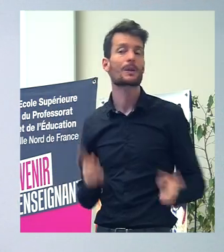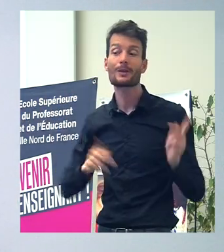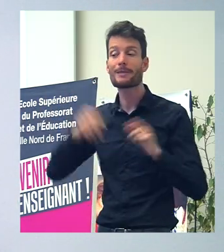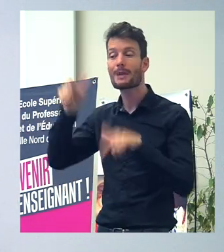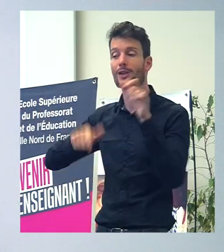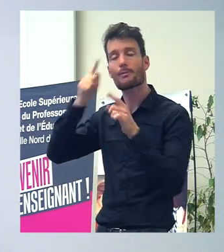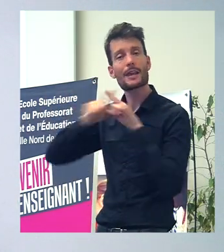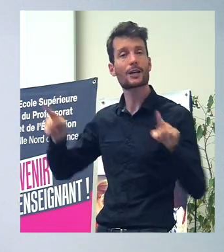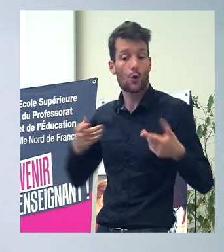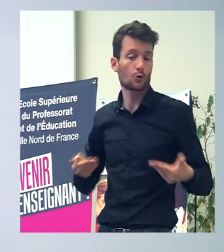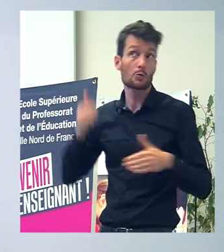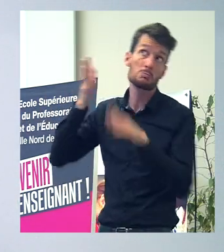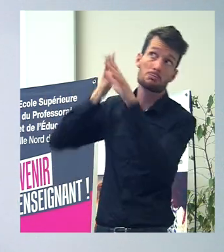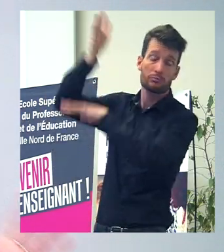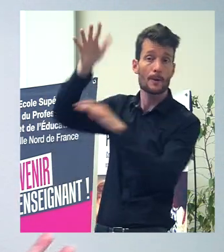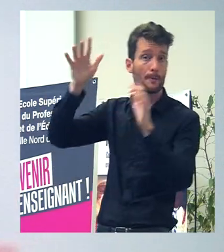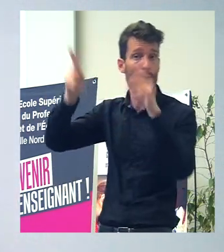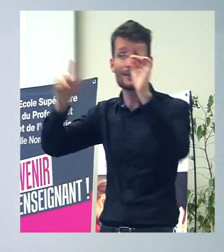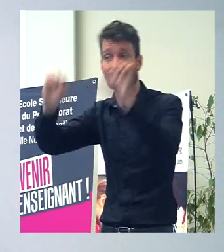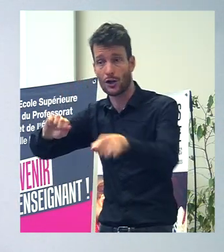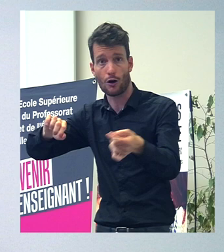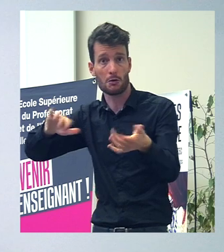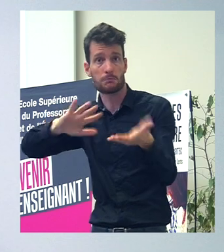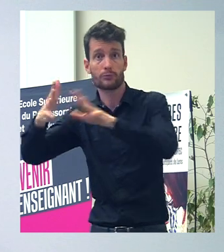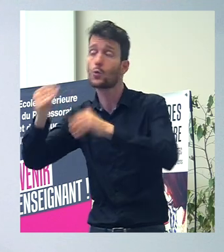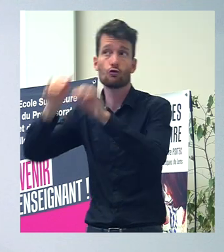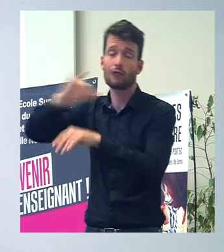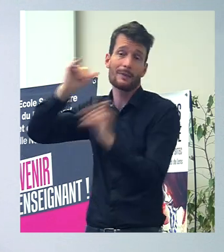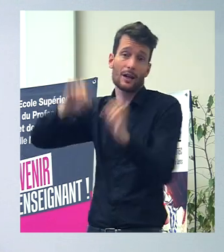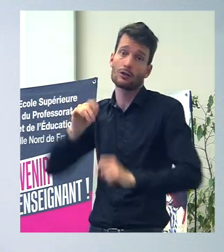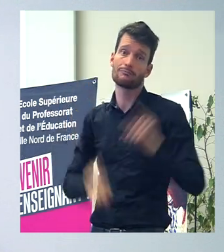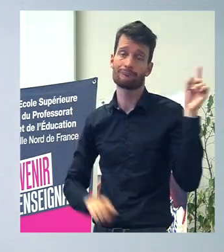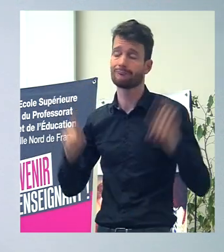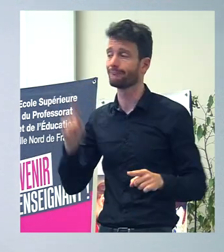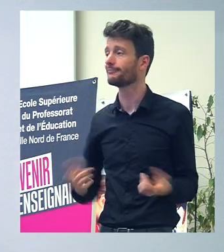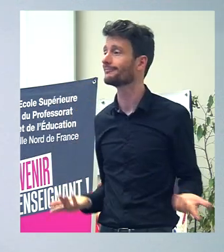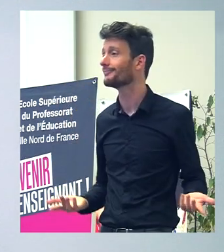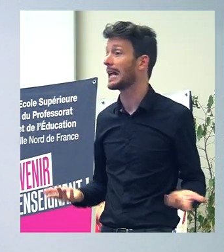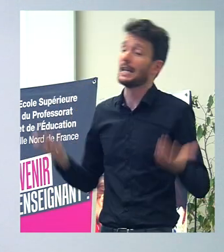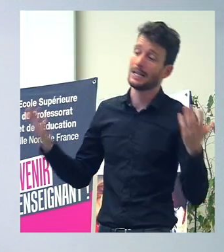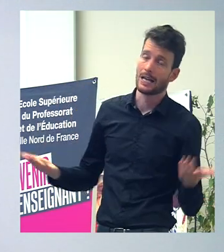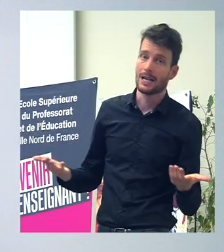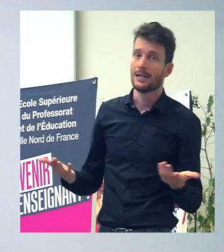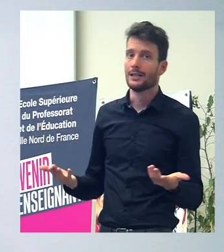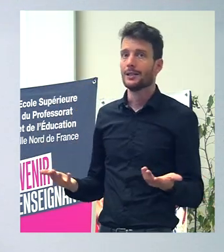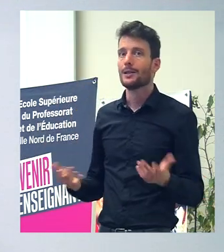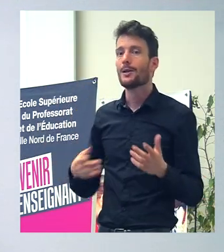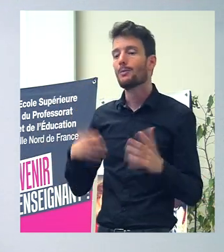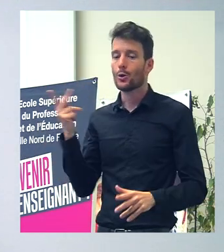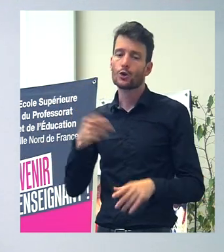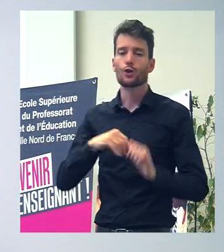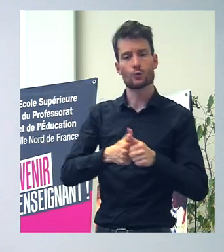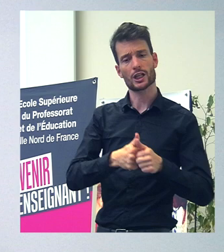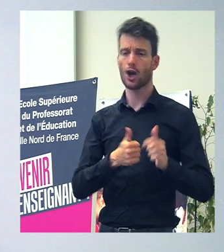pas d'accord aujourd'hui seront d'accord demain, mais peut-être ne le seront-ils jamais. Donc là, position plutôt méritocratique, je